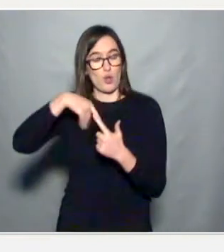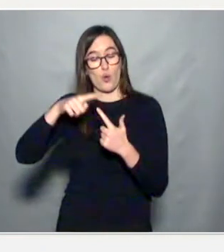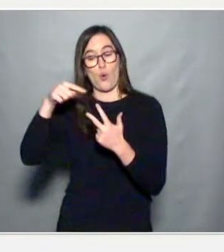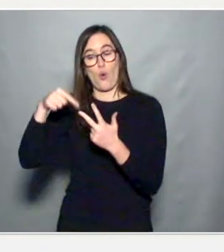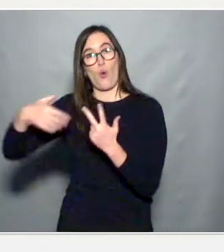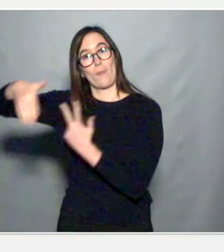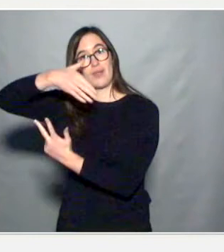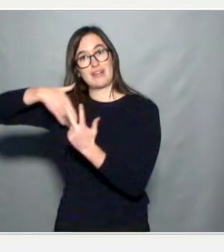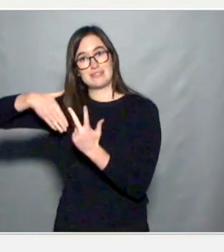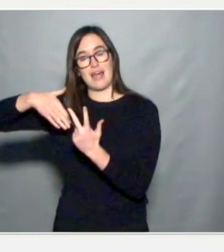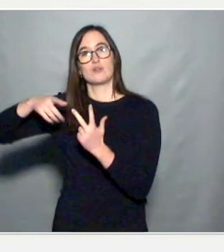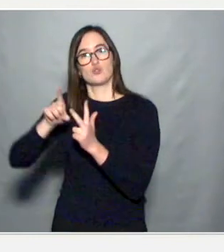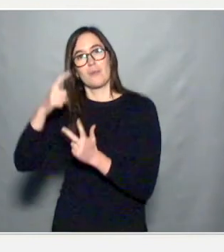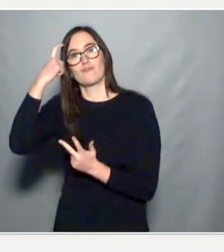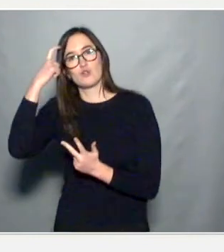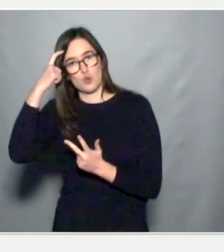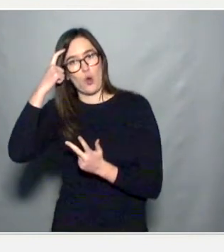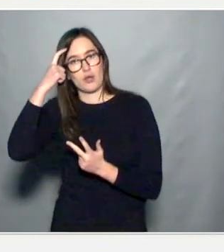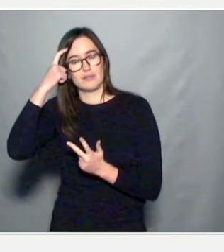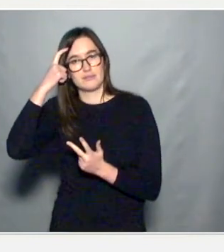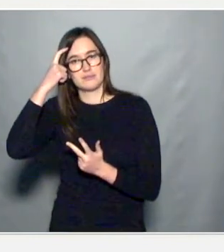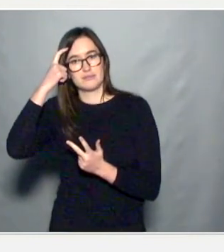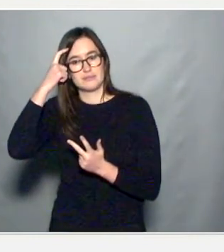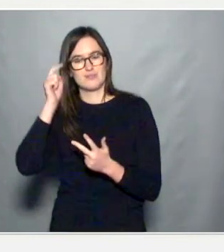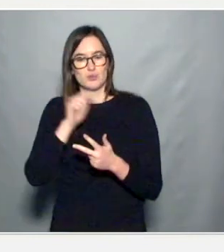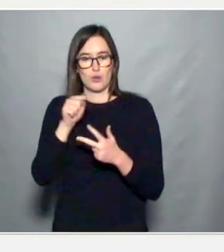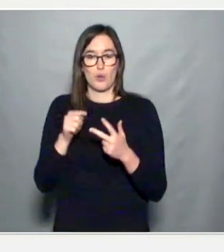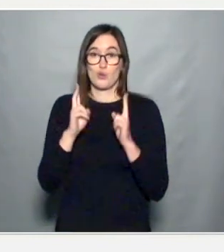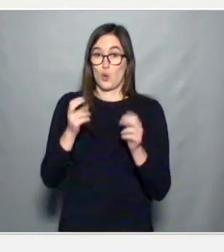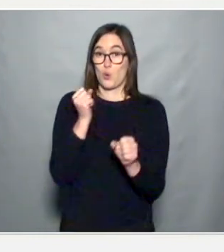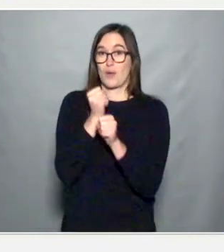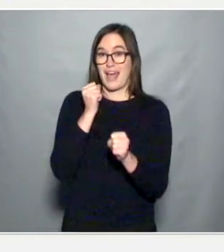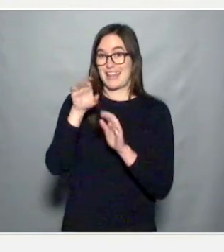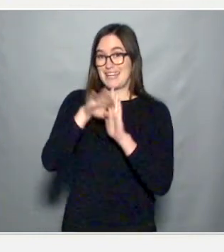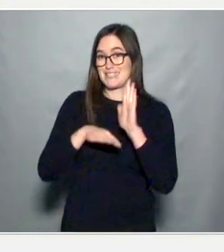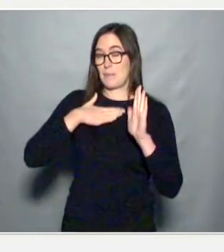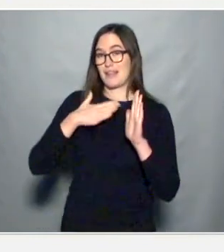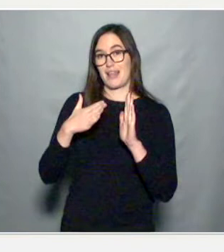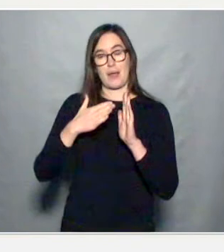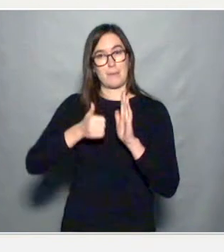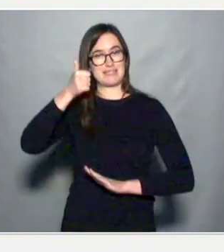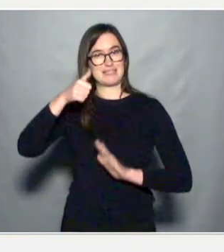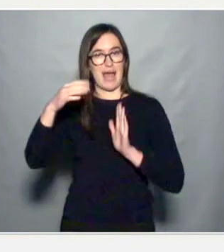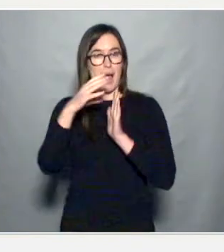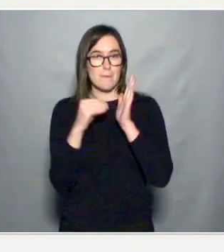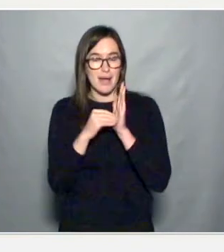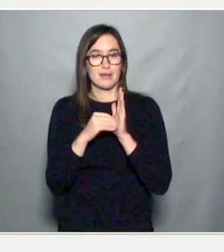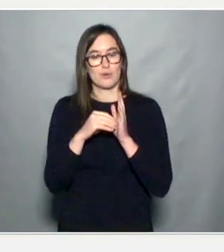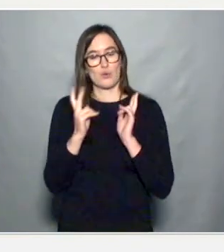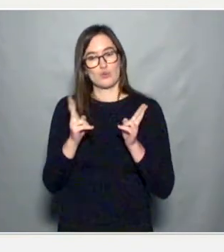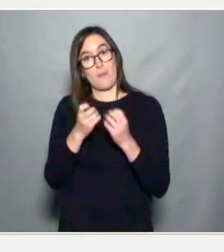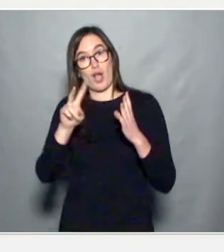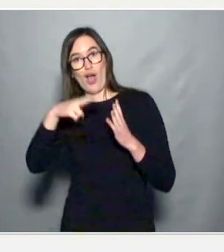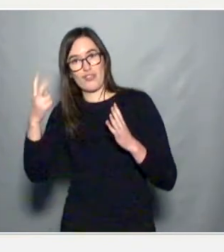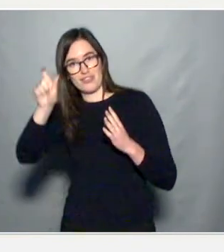som sagt är förstående. Här är också bara konkret listat några av mina favoritappar och många andra med ADHDs favoriter.